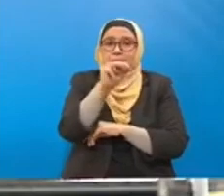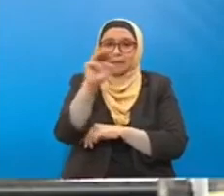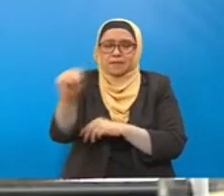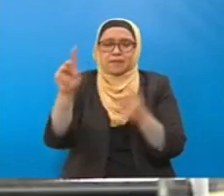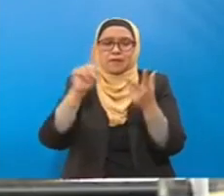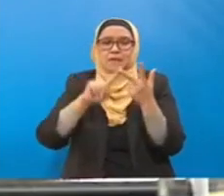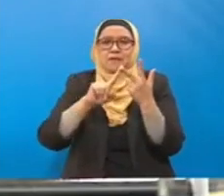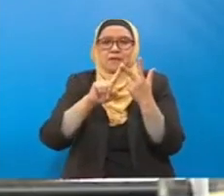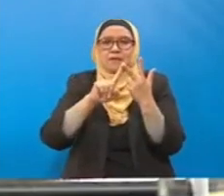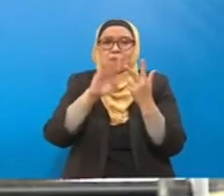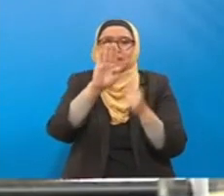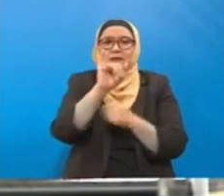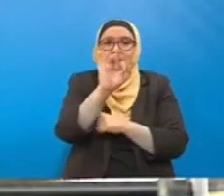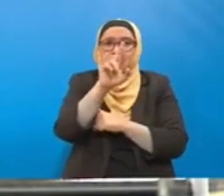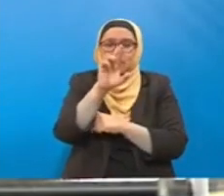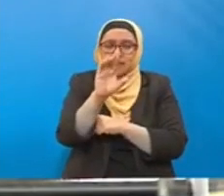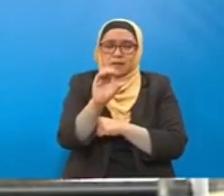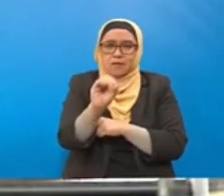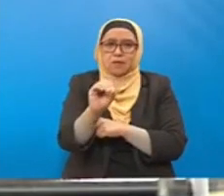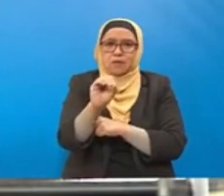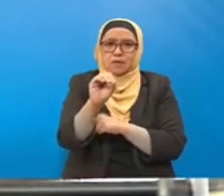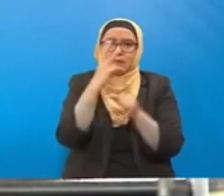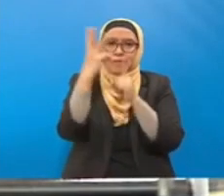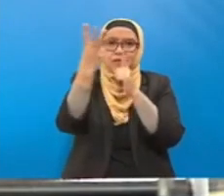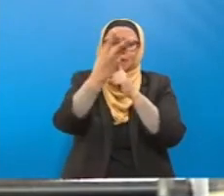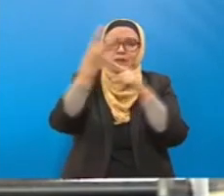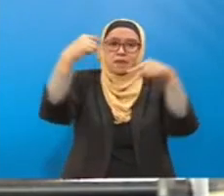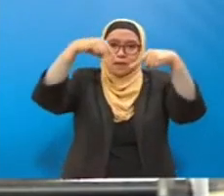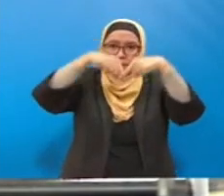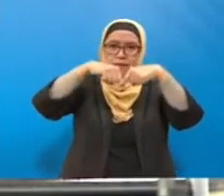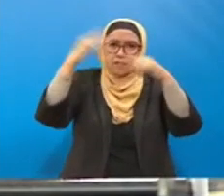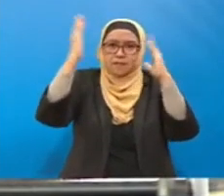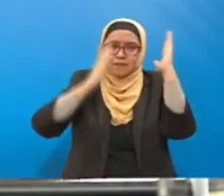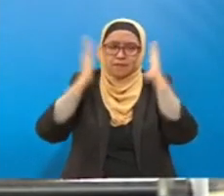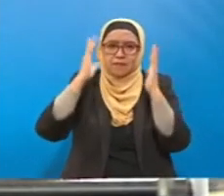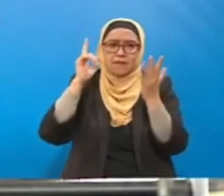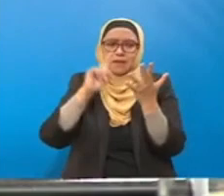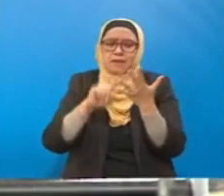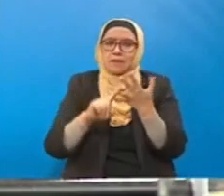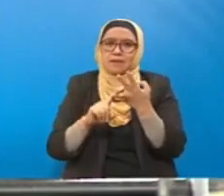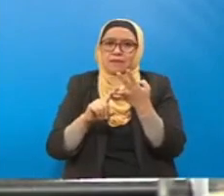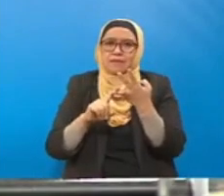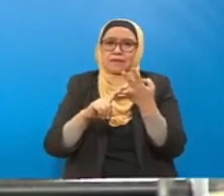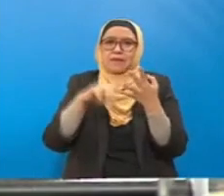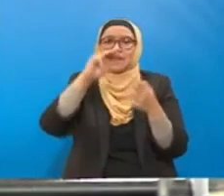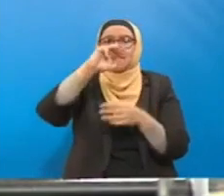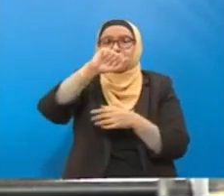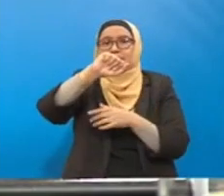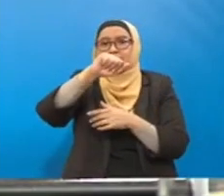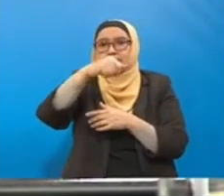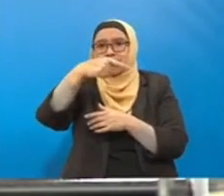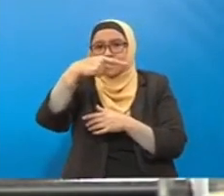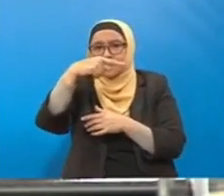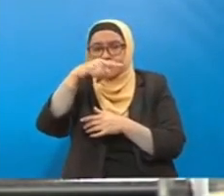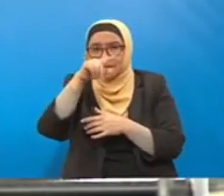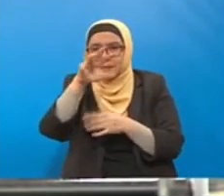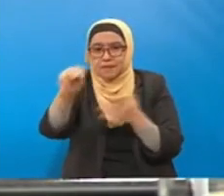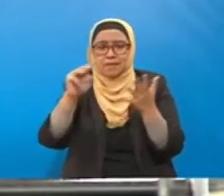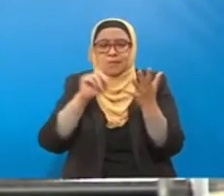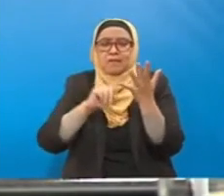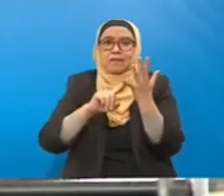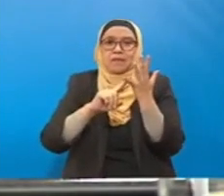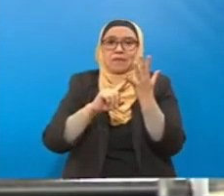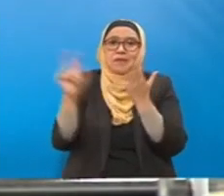kebajikan amno Malaysia bikum majelis perundingan pertumbuhan Islam Malaysia mapim jaket Rei Expo